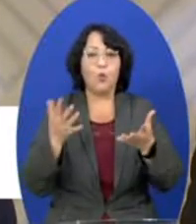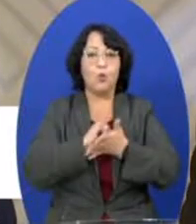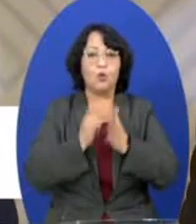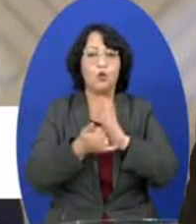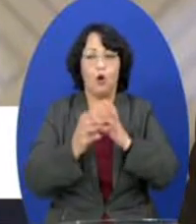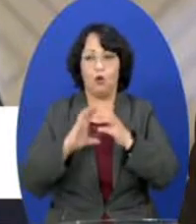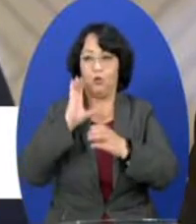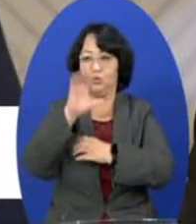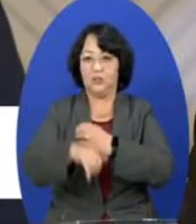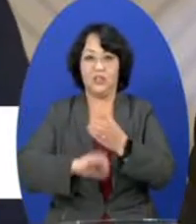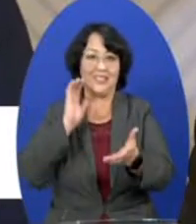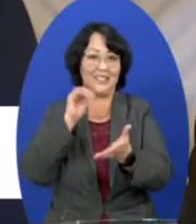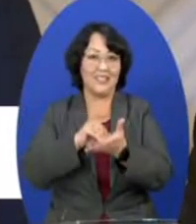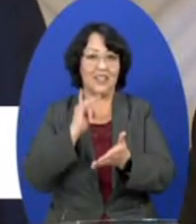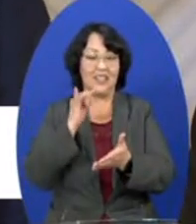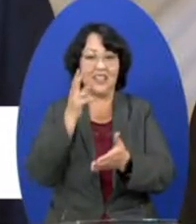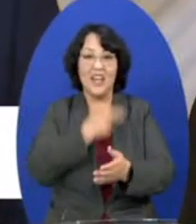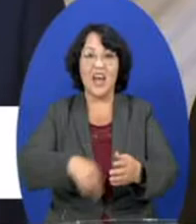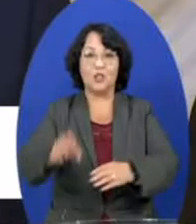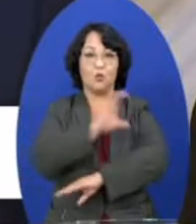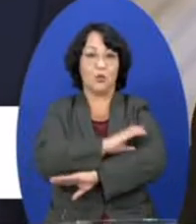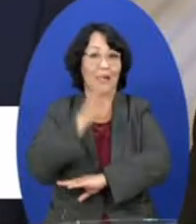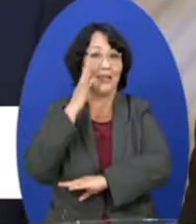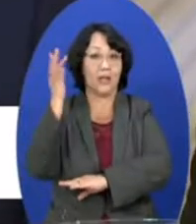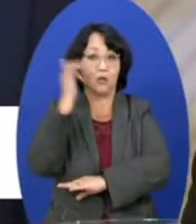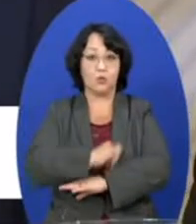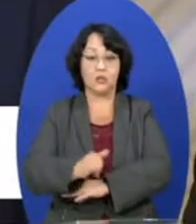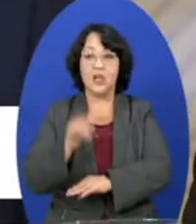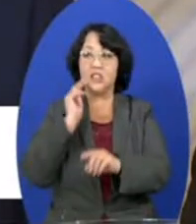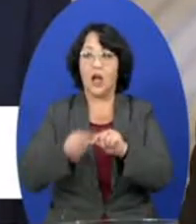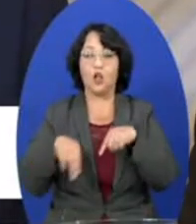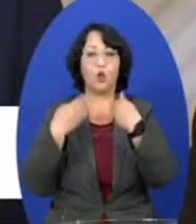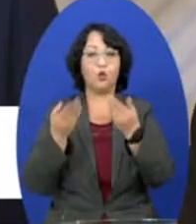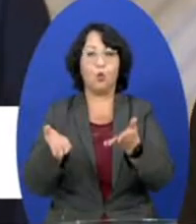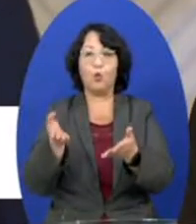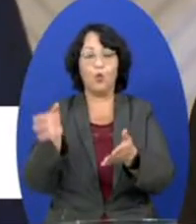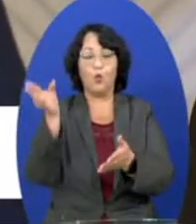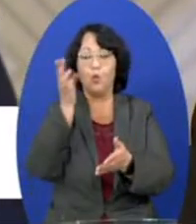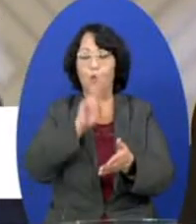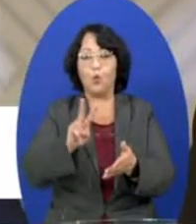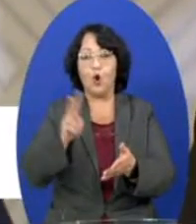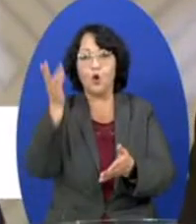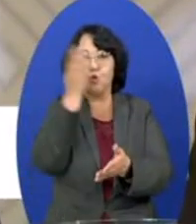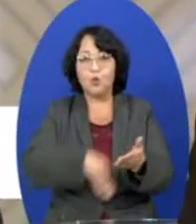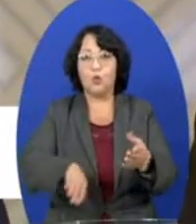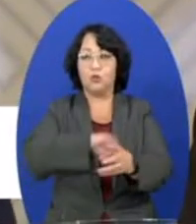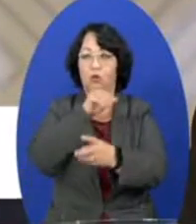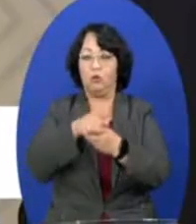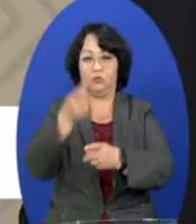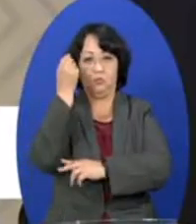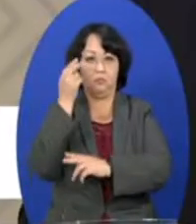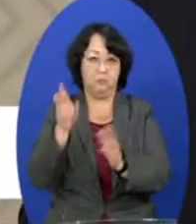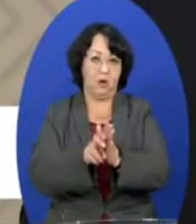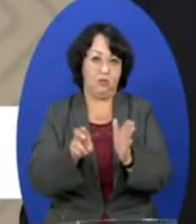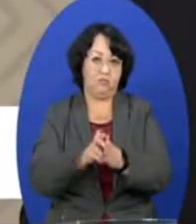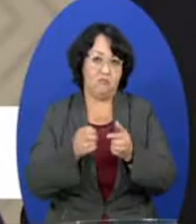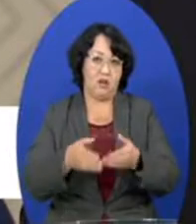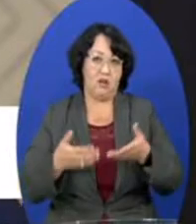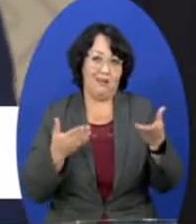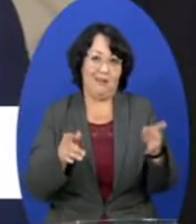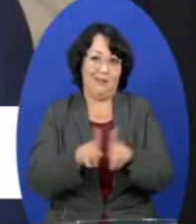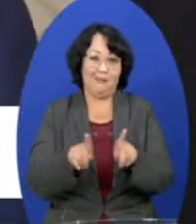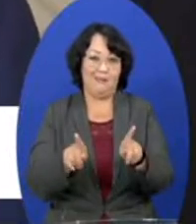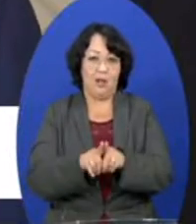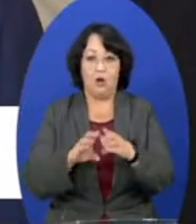ерөөсөө дэлхийн өндөр хэмжээний ихтэй сургуулиудад шалгалтгүйгээр хэлсэн суралц гарц үү таалгуудыг нээж өгч гэдэг л ийм л онцлогтой гэсэн. А